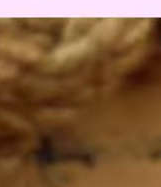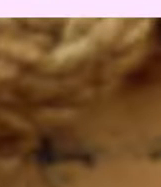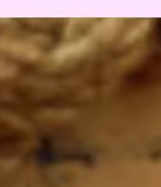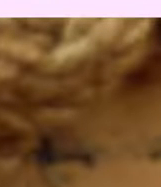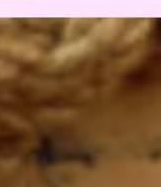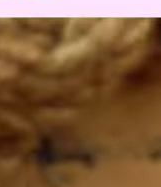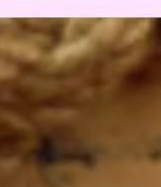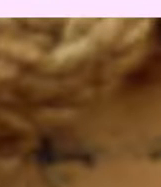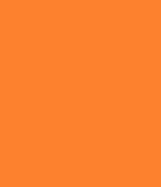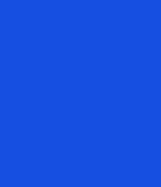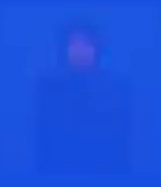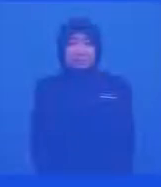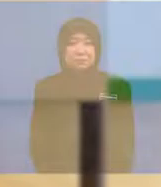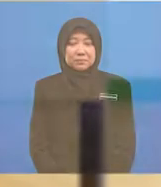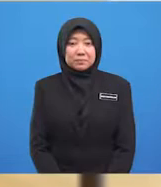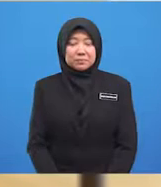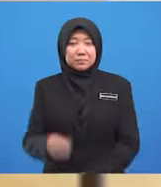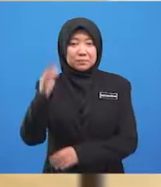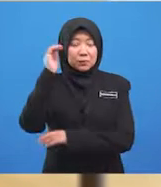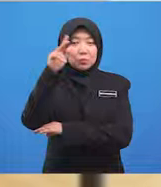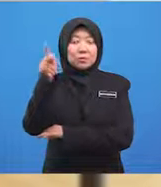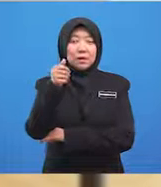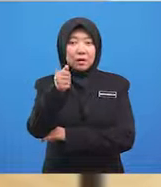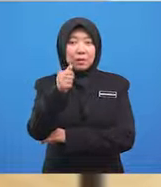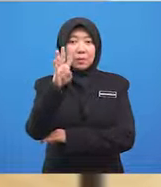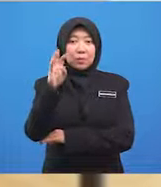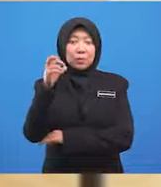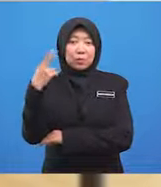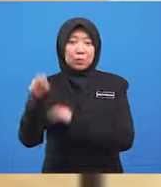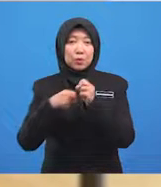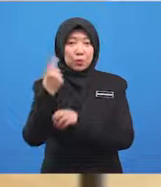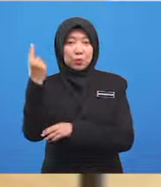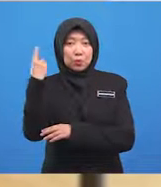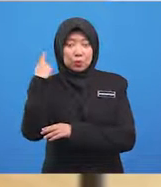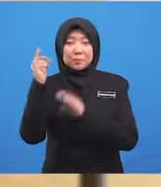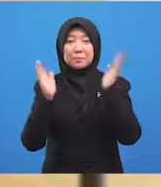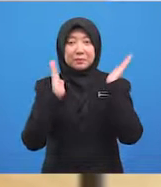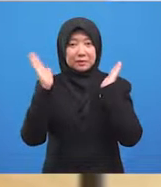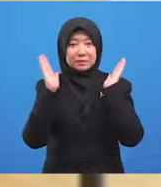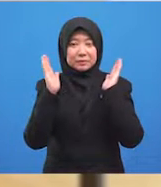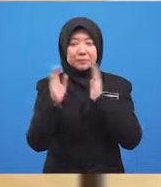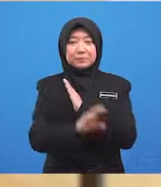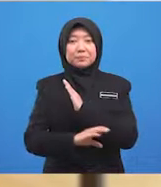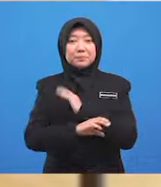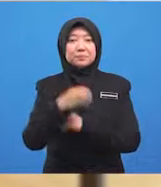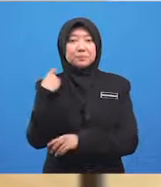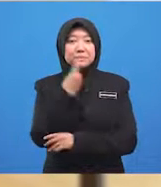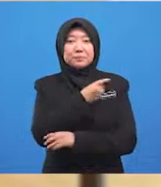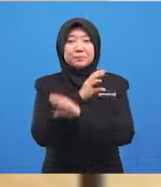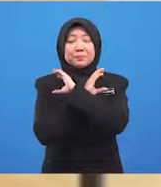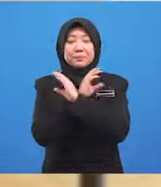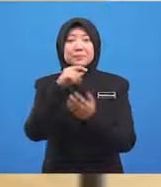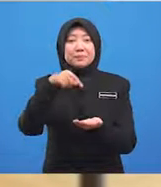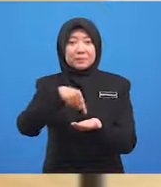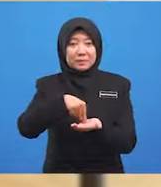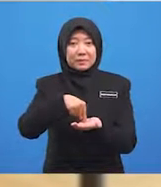hiu Tahukah Anda 40.000 tahun dahulu Malaysia sebuah negara yang kita